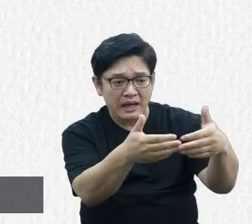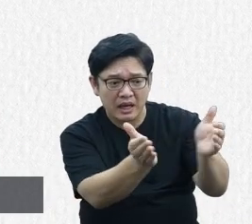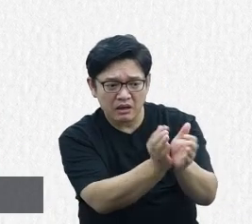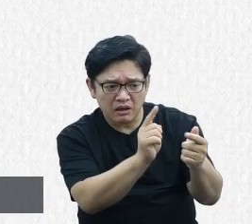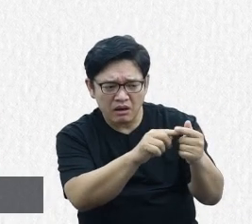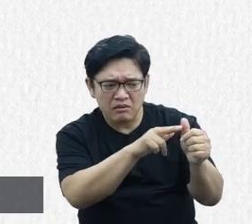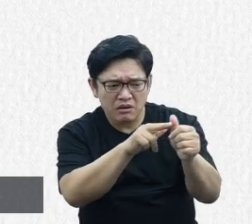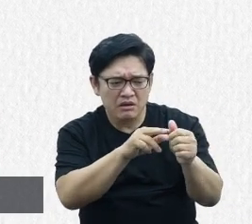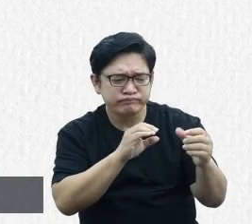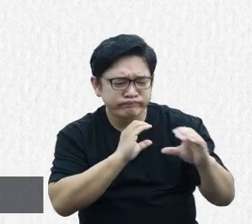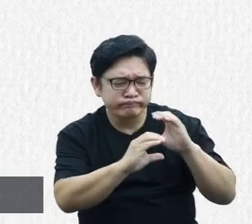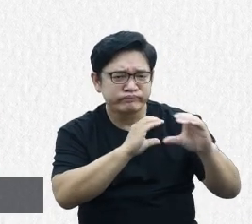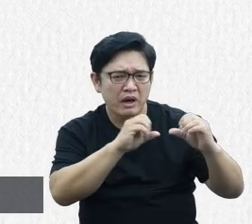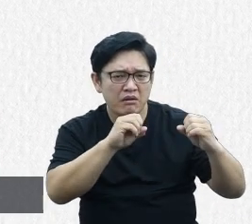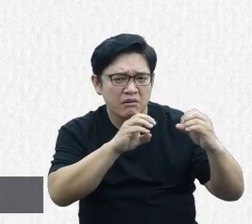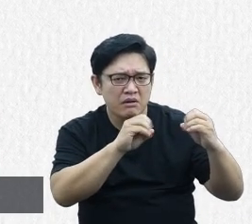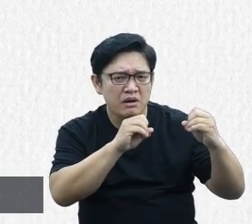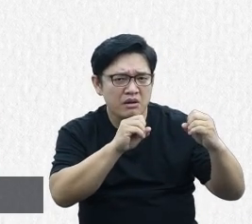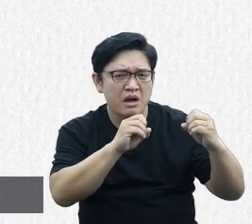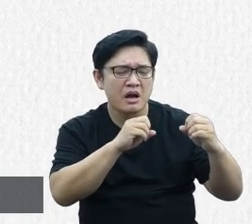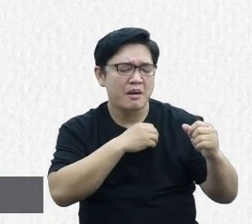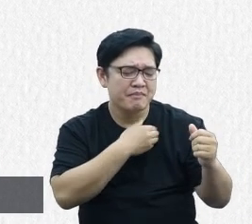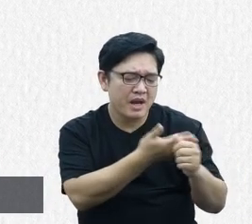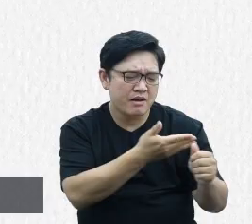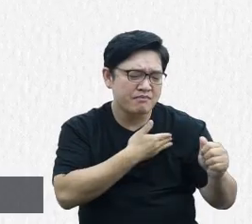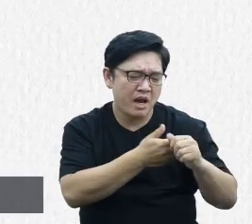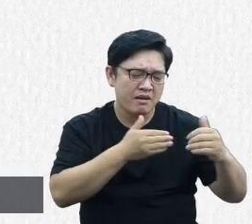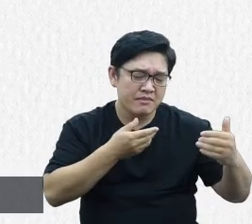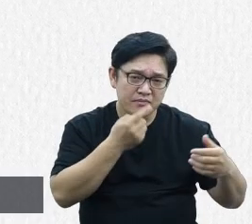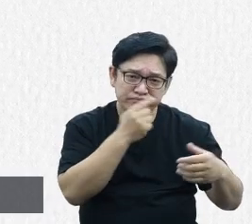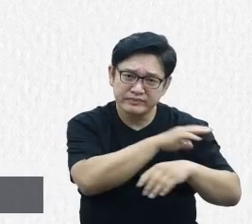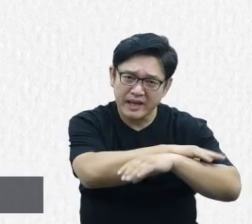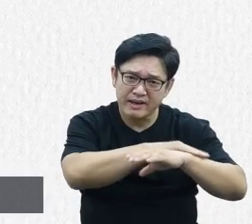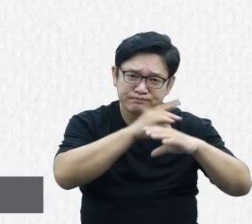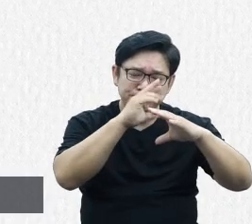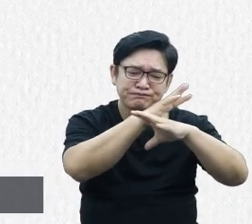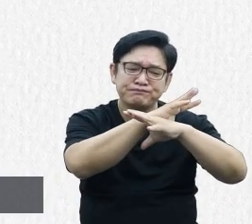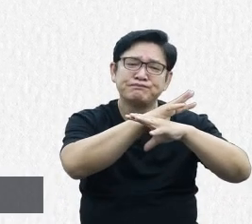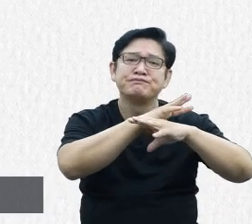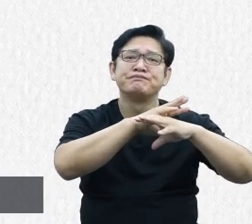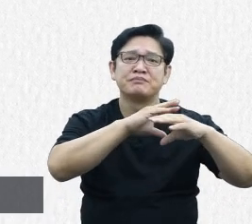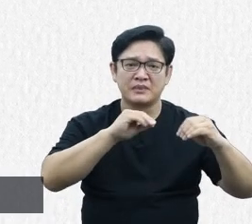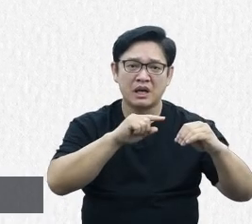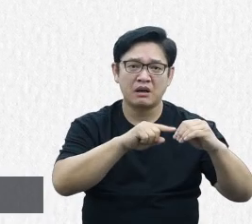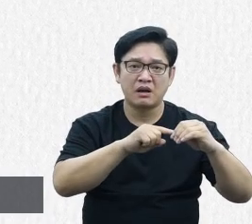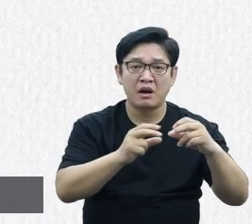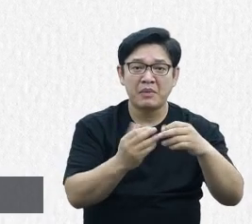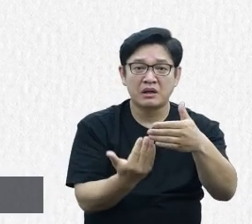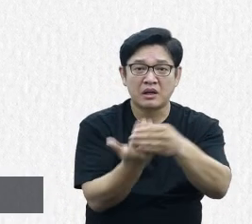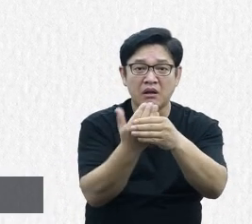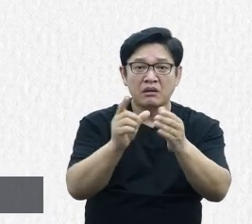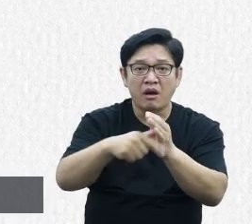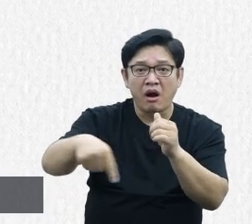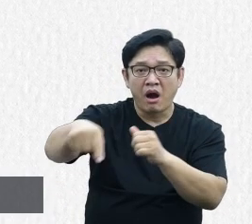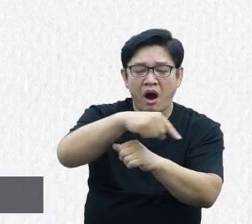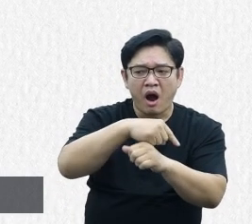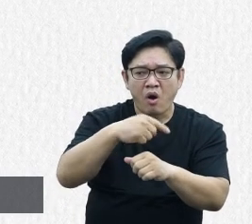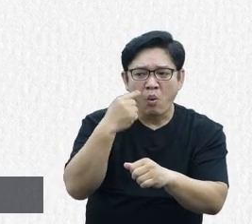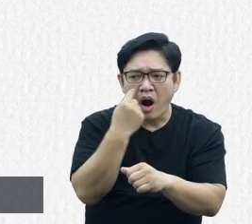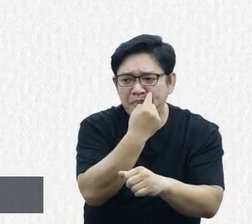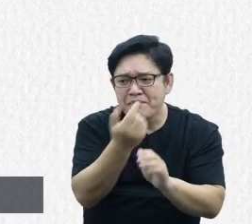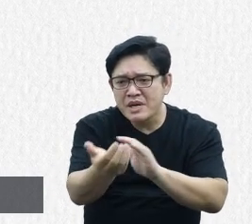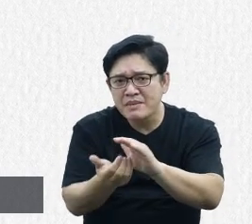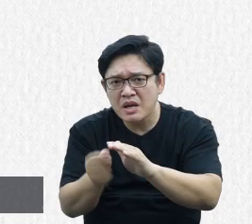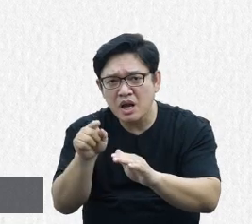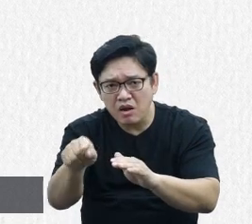것은 발달장애인의 특성을 이해하고 주기적인 소통으로 관계를 미리 형성하며 발달장애인이